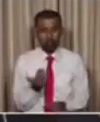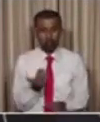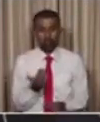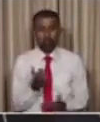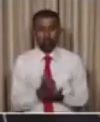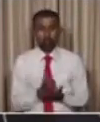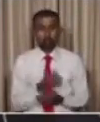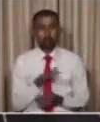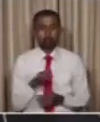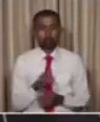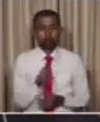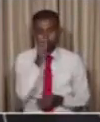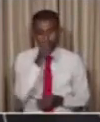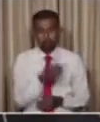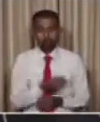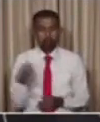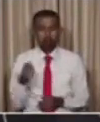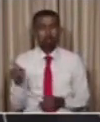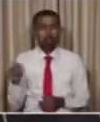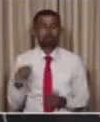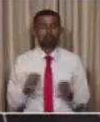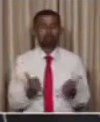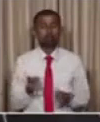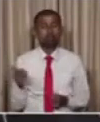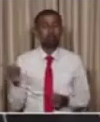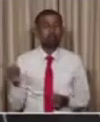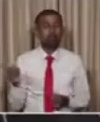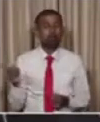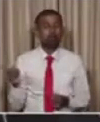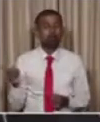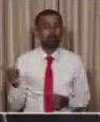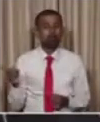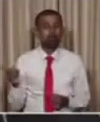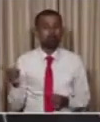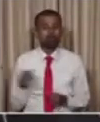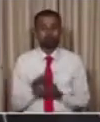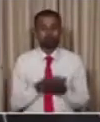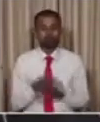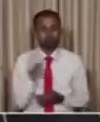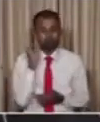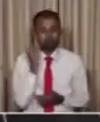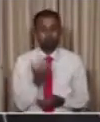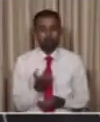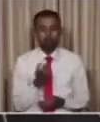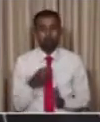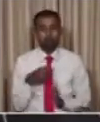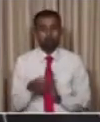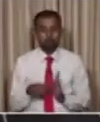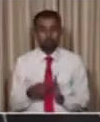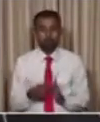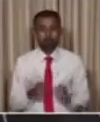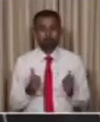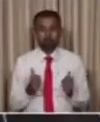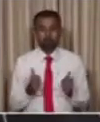බැංකු පද්ධතිය හුරං කාලා කවුද ජීවත් වෙන පිරිස කියන එක පිළිබඳව යම් අවබෝධයක් ලබා ගැනීමෙන් මේ රටේට හොඳක්